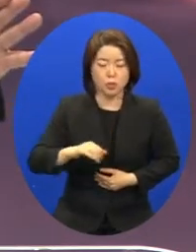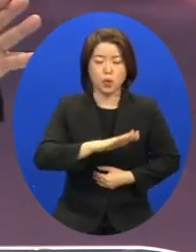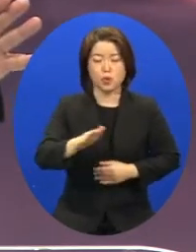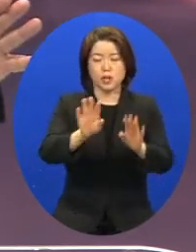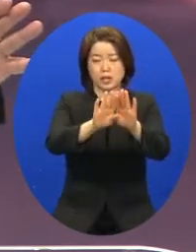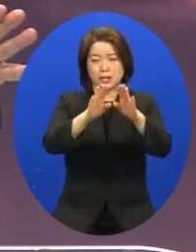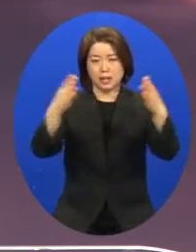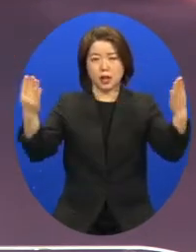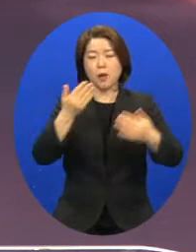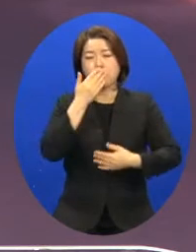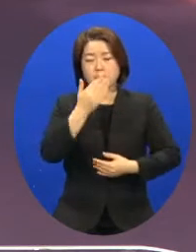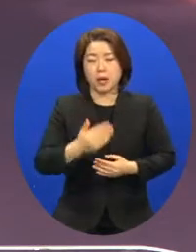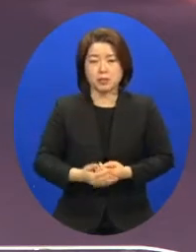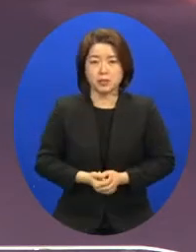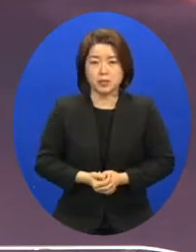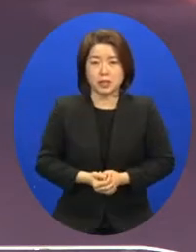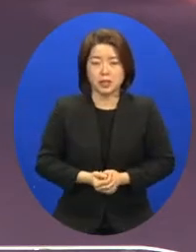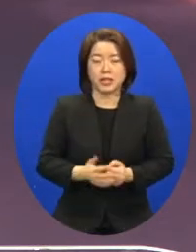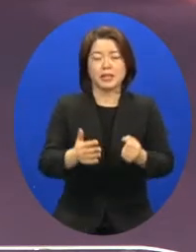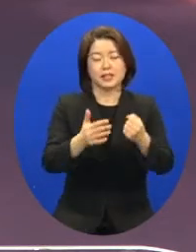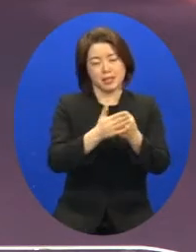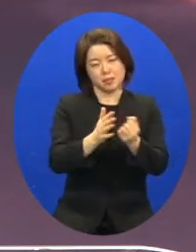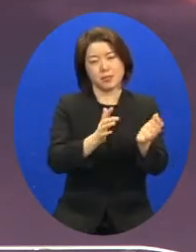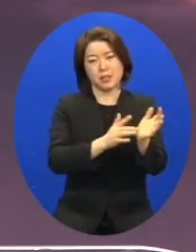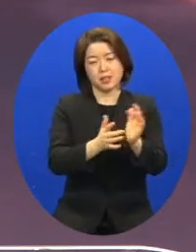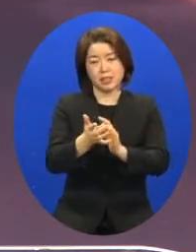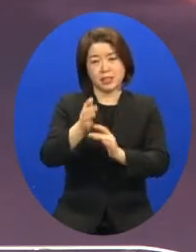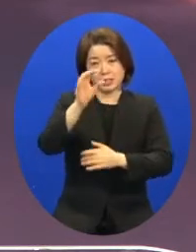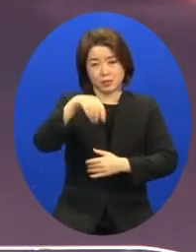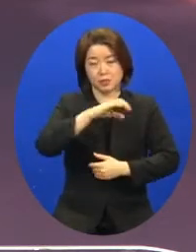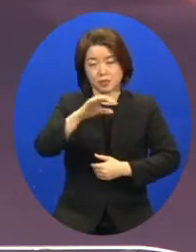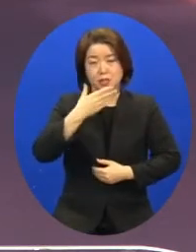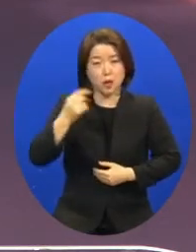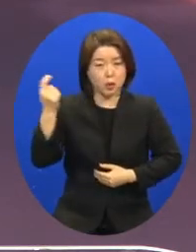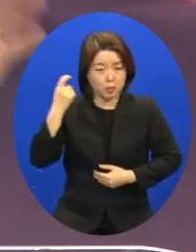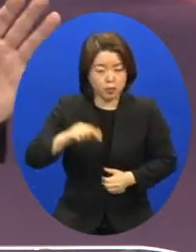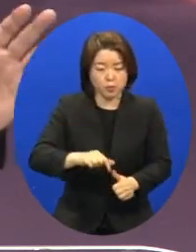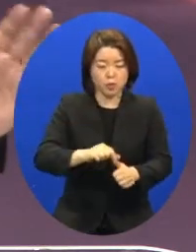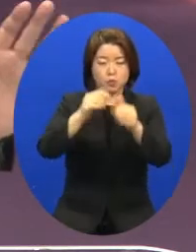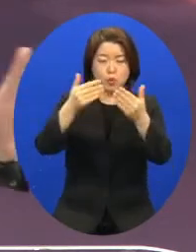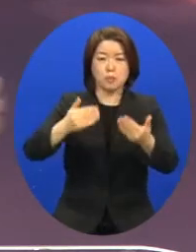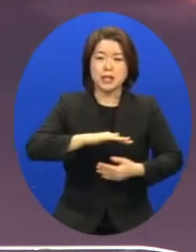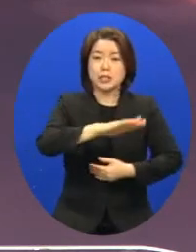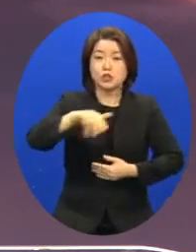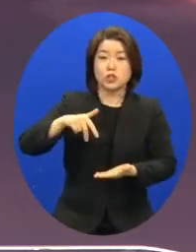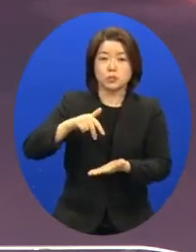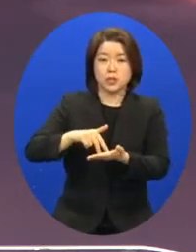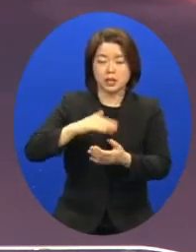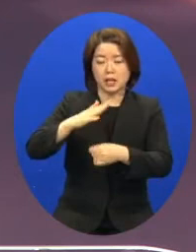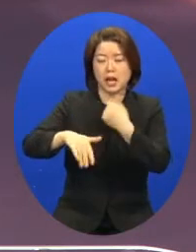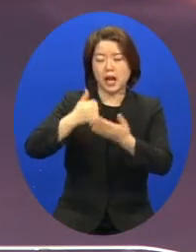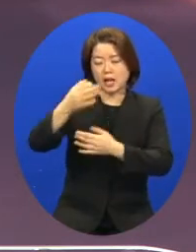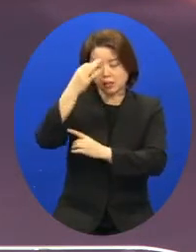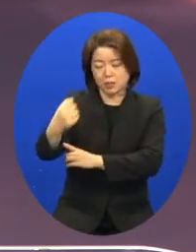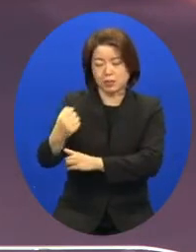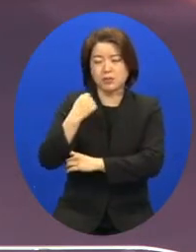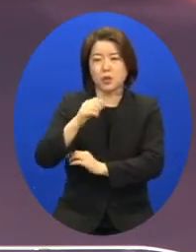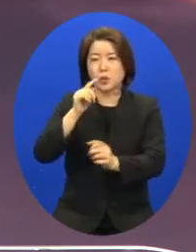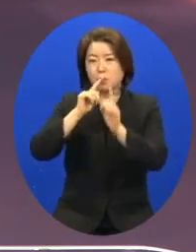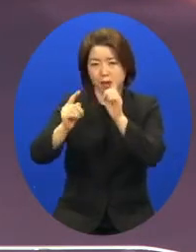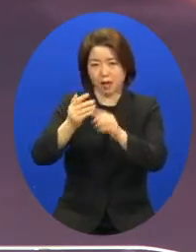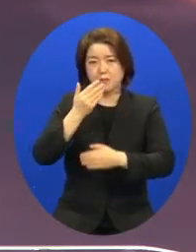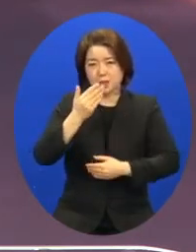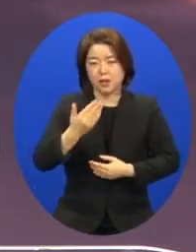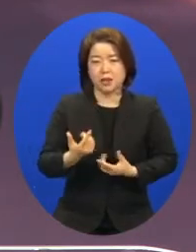열려진 것입니다. 그래서 십자가의 복음이 구원받은 우리에게는 하나님의 능력이라고 말하는 것입니다.